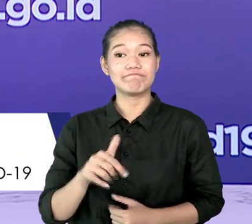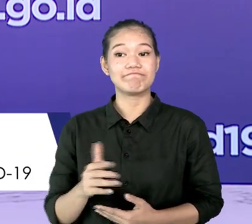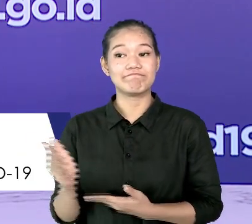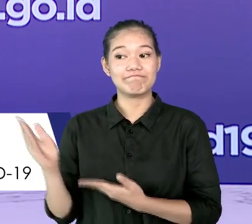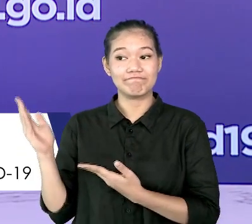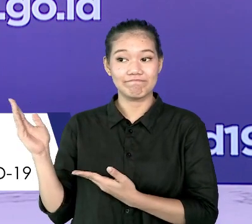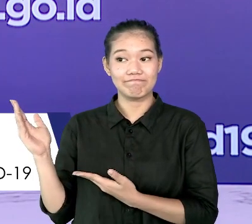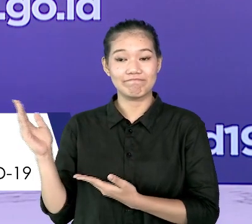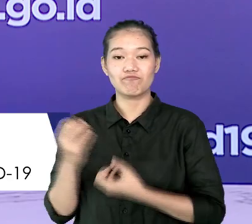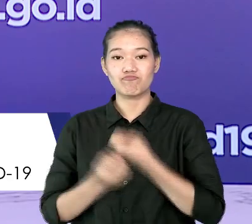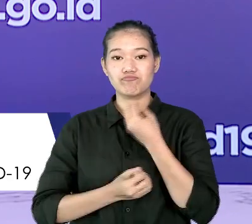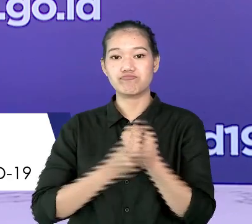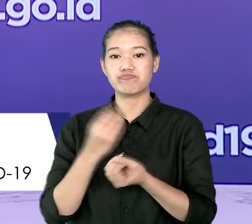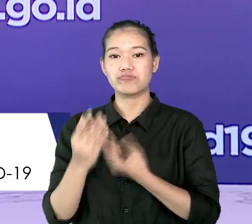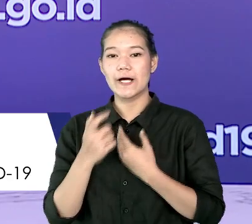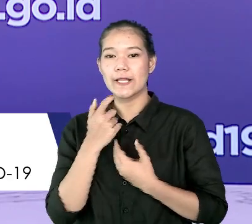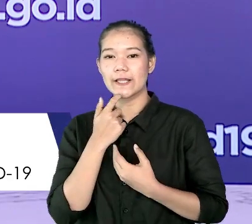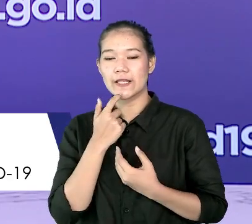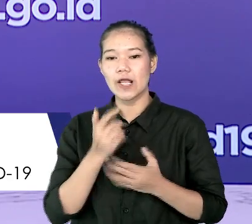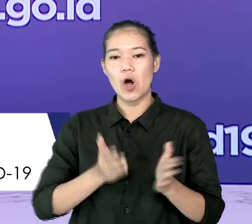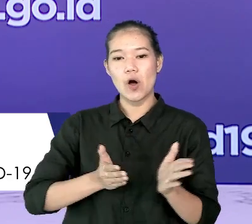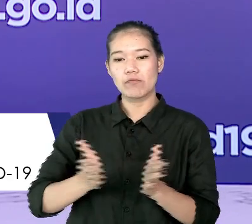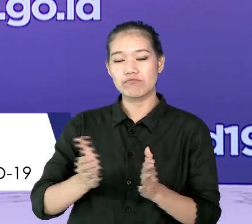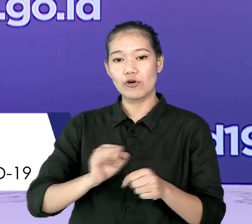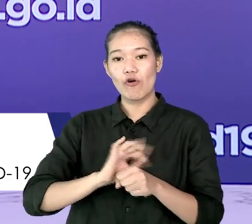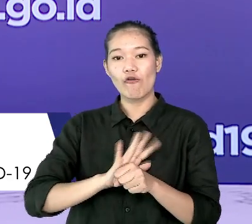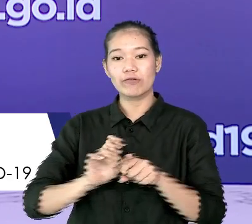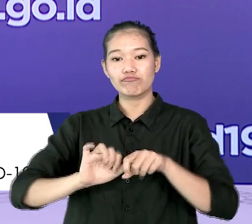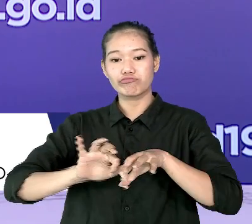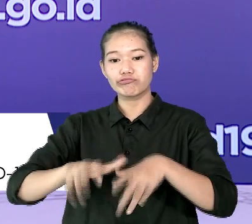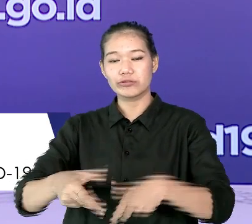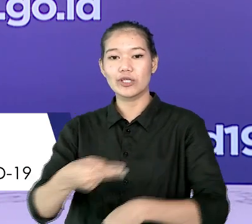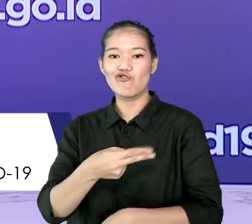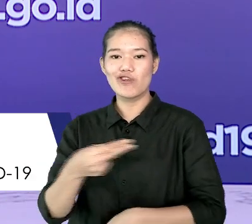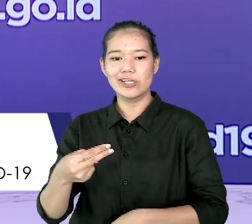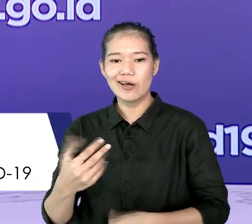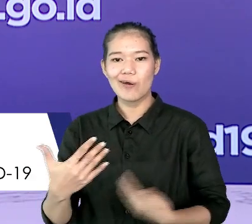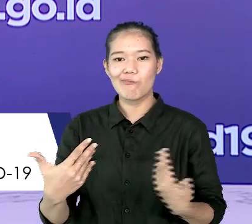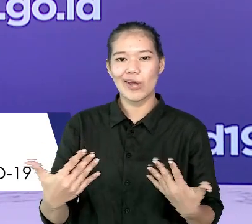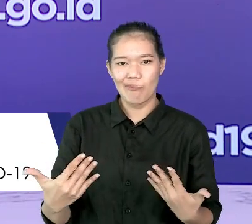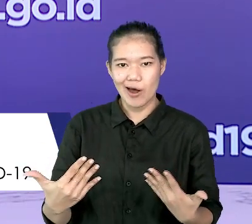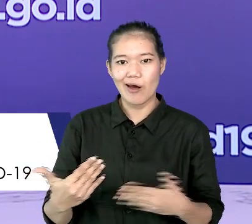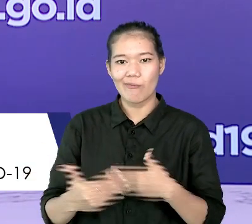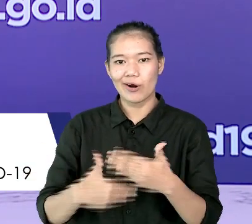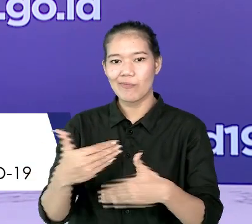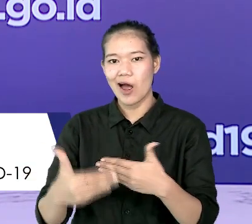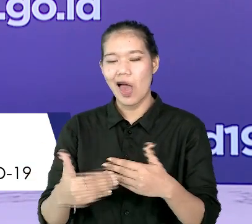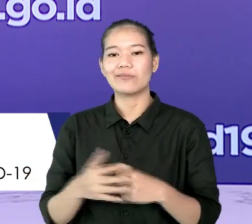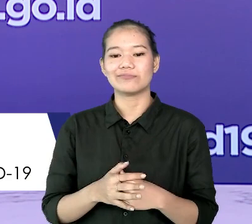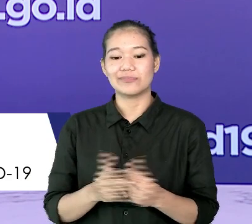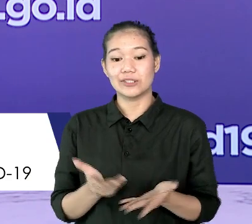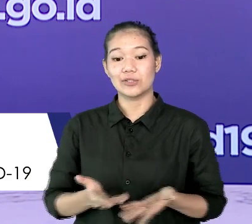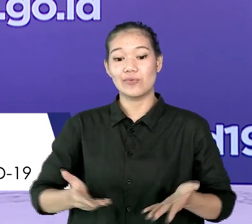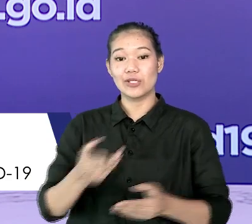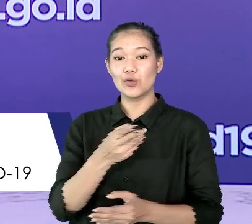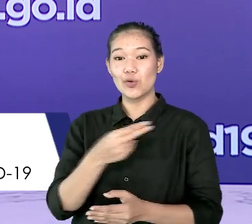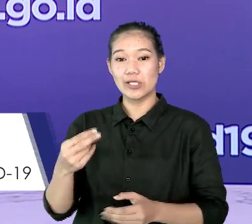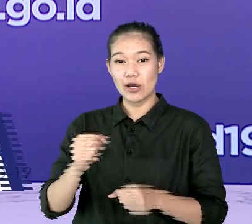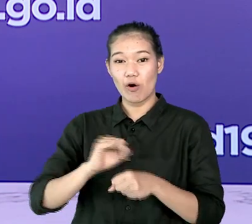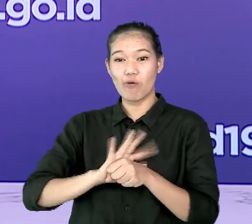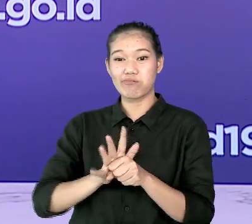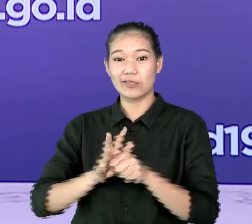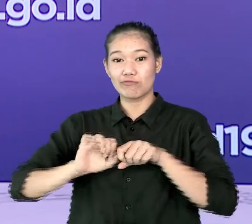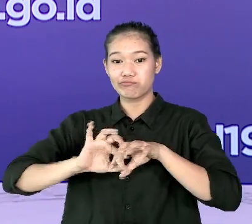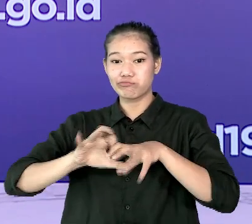akan menyampaikan perkembangan penanganan COVID-19 di Indonesia. Situasi pandemi COVID-19 di Indonesia